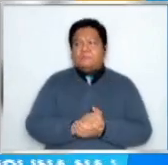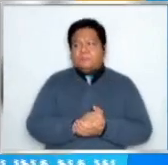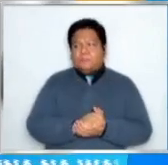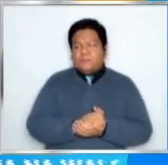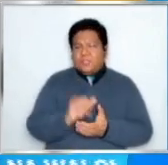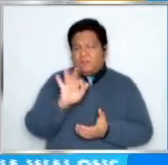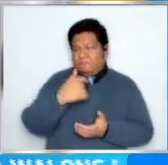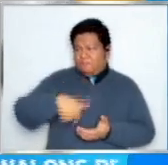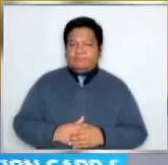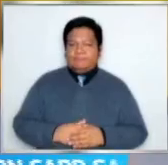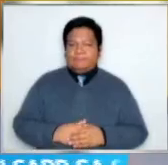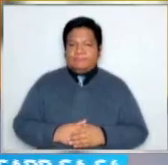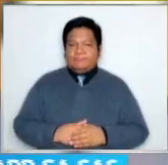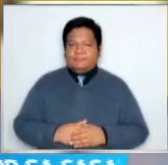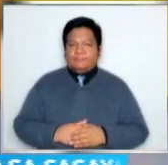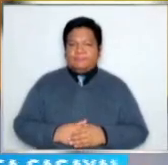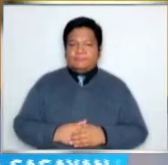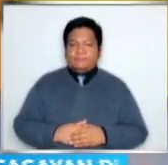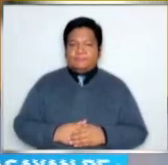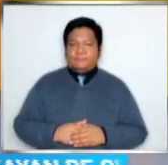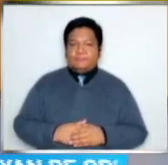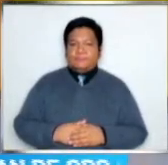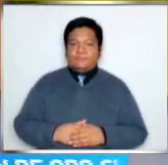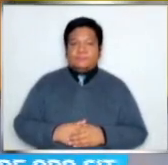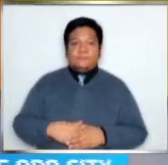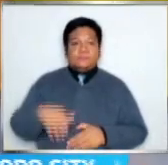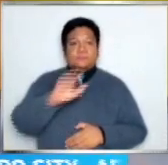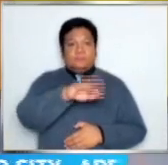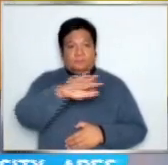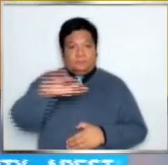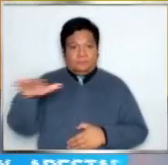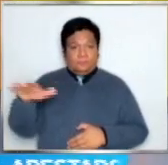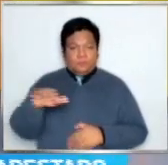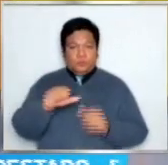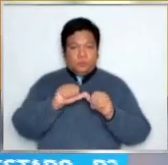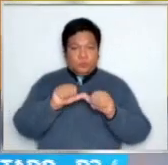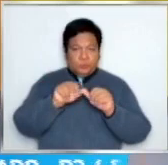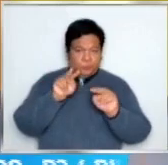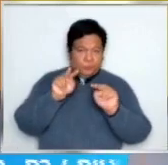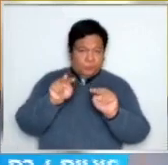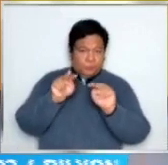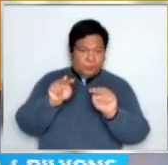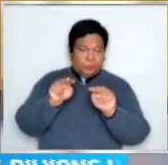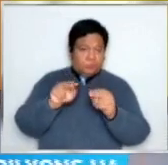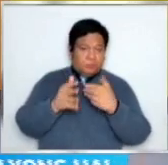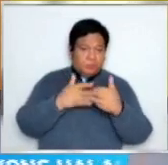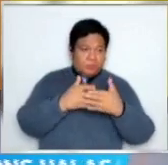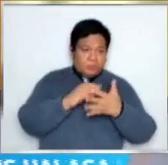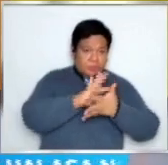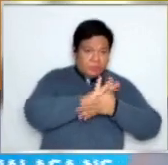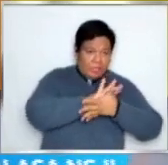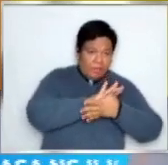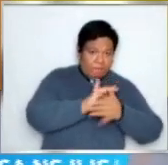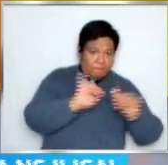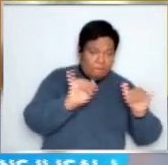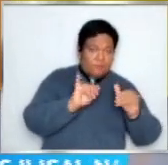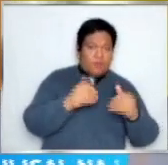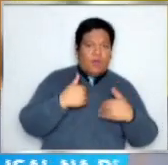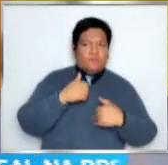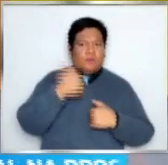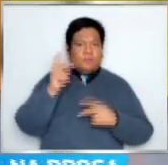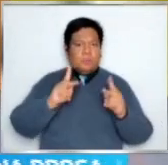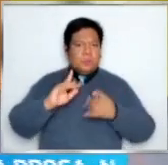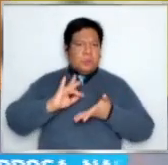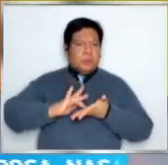protektado. Mga kapuso, maging mapanuri po tayo. Pandemic man, meron pa rin pong mga nagsasamantala. Sa